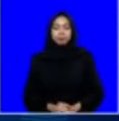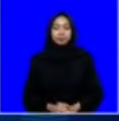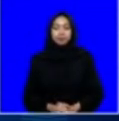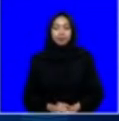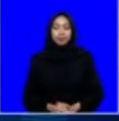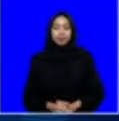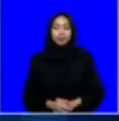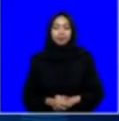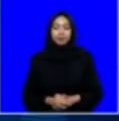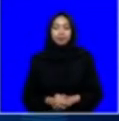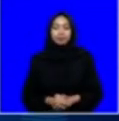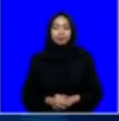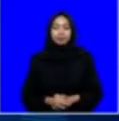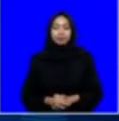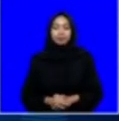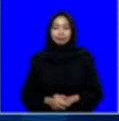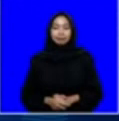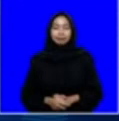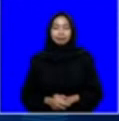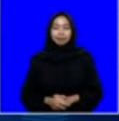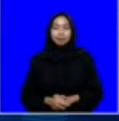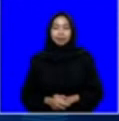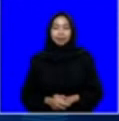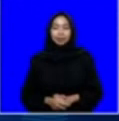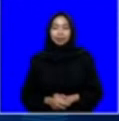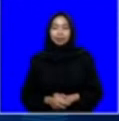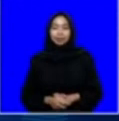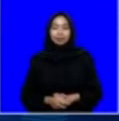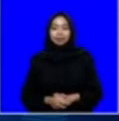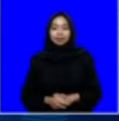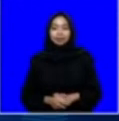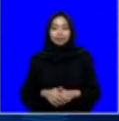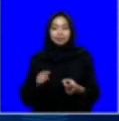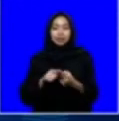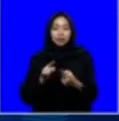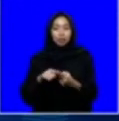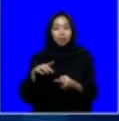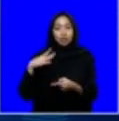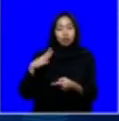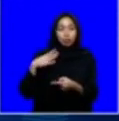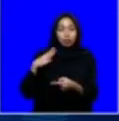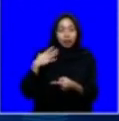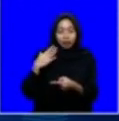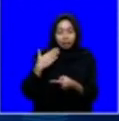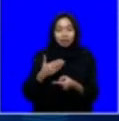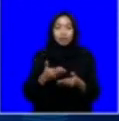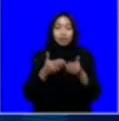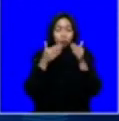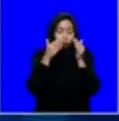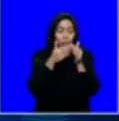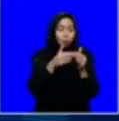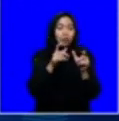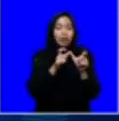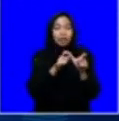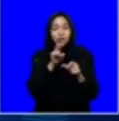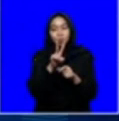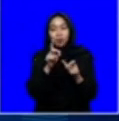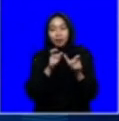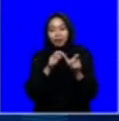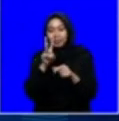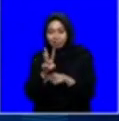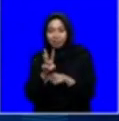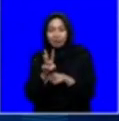Ya, program pertama adalah program yang berfokus kepada dosen tenaga pendidikan. Kita akan menyediakan beasiswa